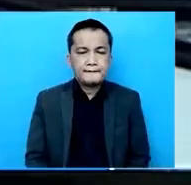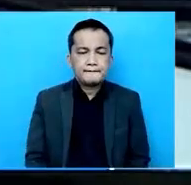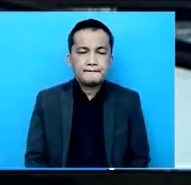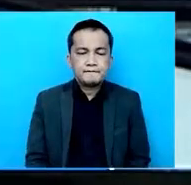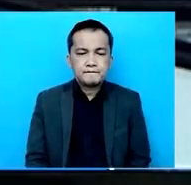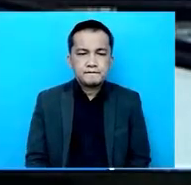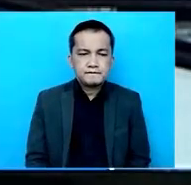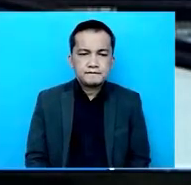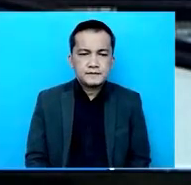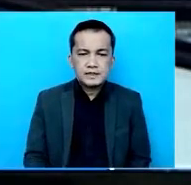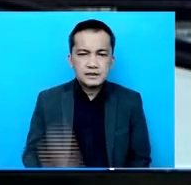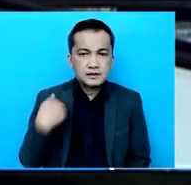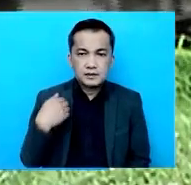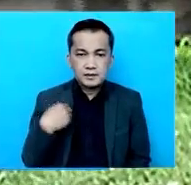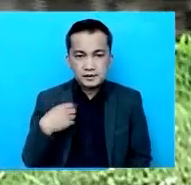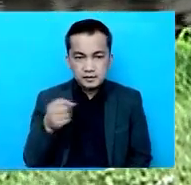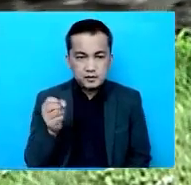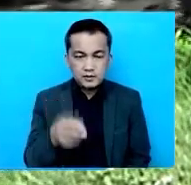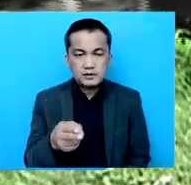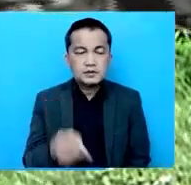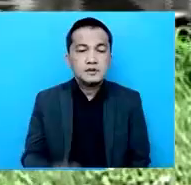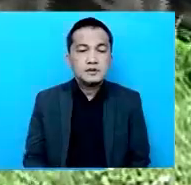Hindi pa man naipatutupad,